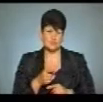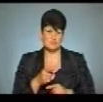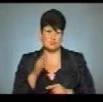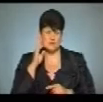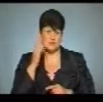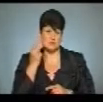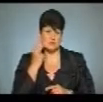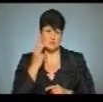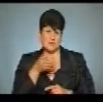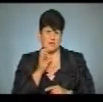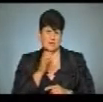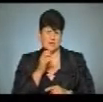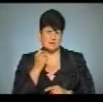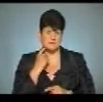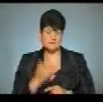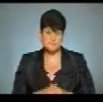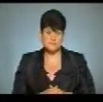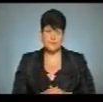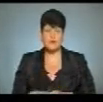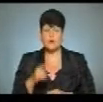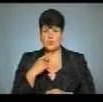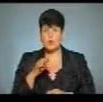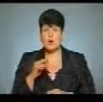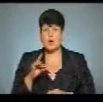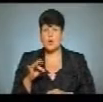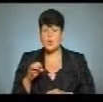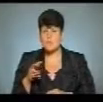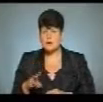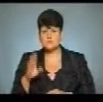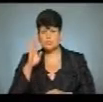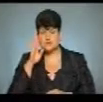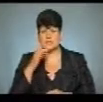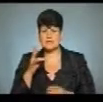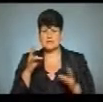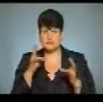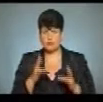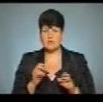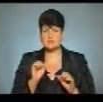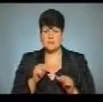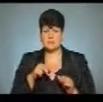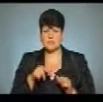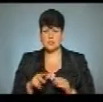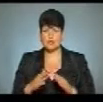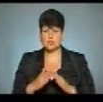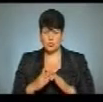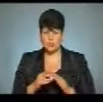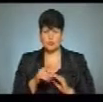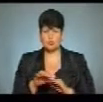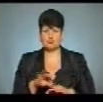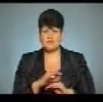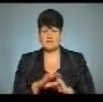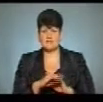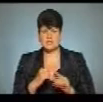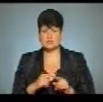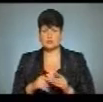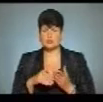алкогольними напоями. За словами Ольги Романів, травмований з ножовими пораненнями зміг дійти додому. Його дружина викликала швидку